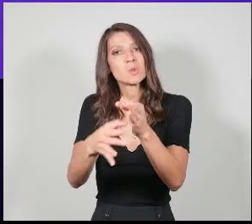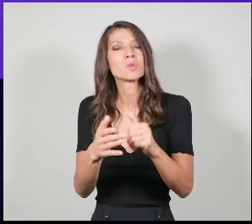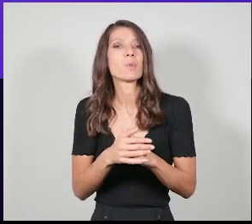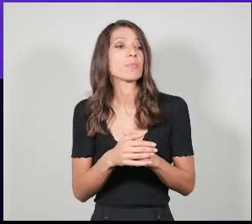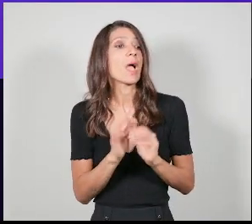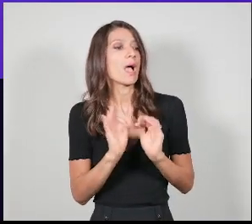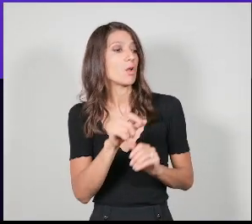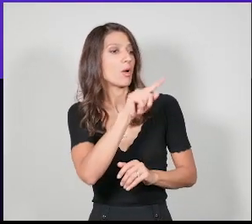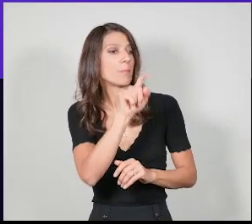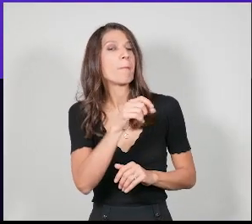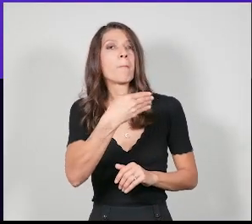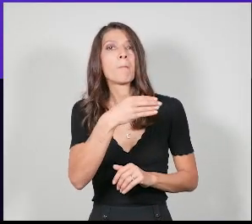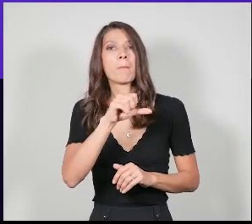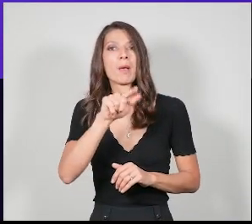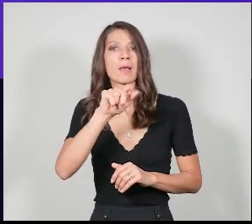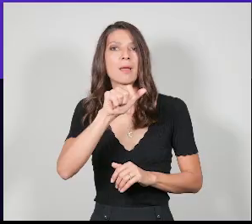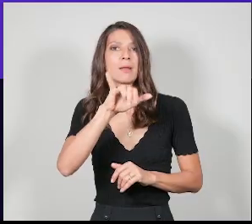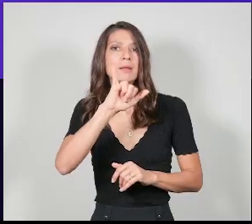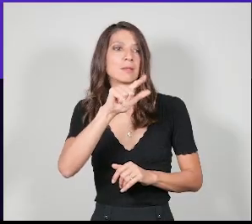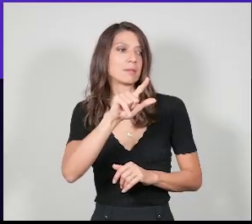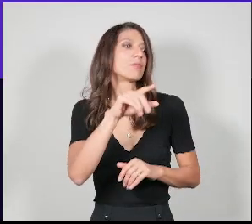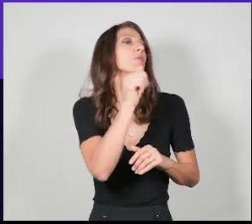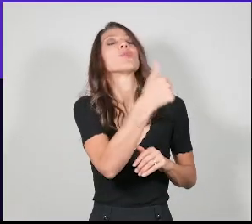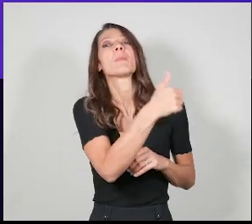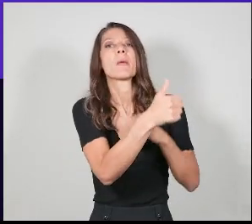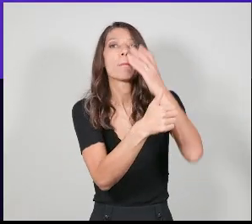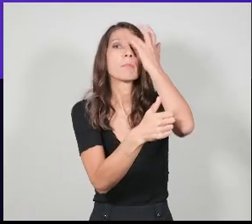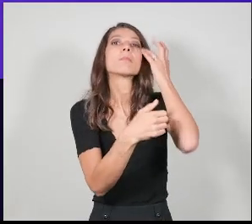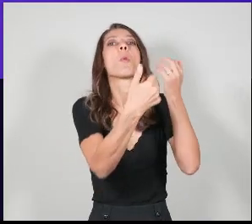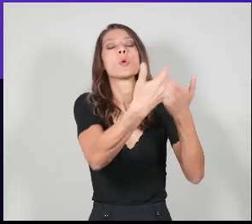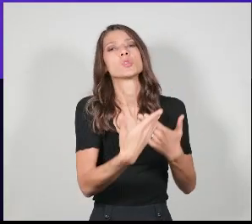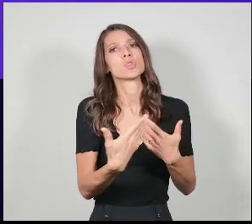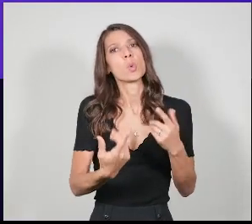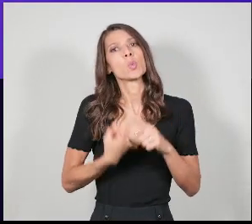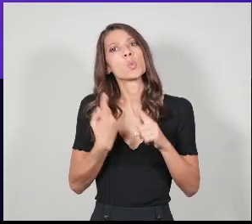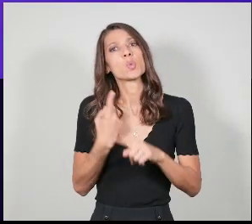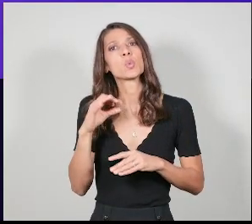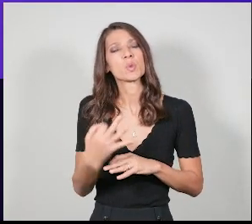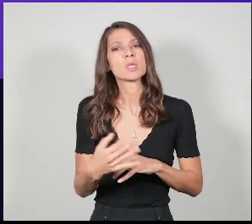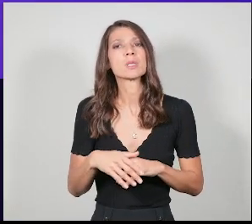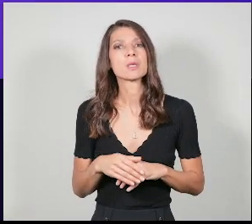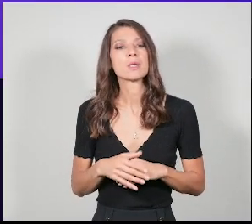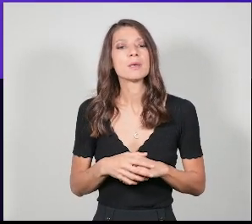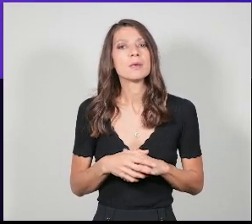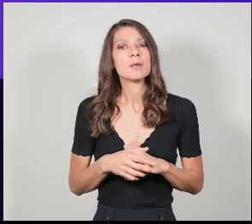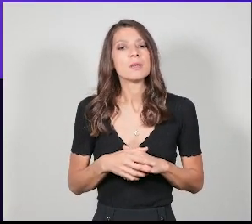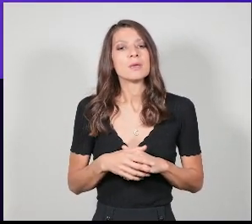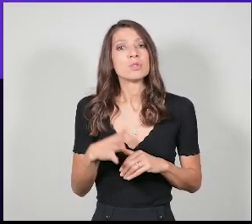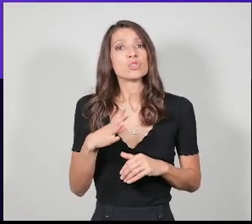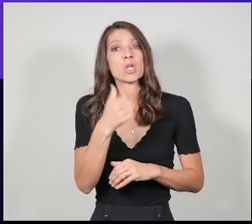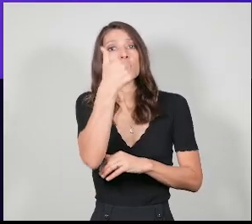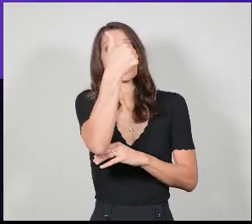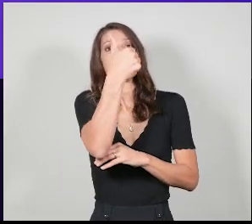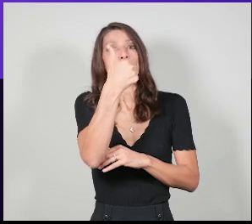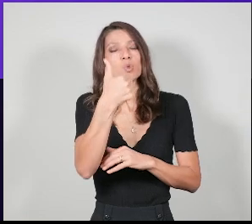tout à l'heure qu'au-delà des constats, vous avez des propositions assez fortes, assez marquantes. Il y en a